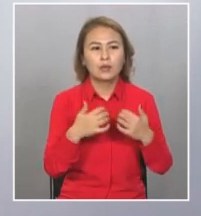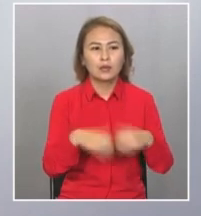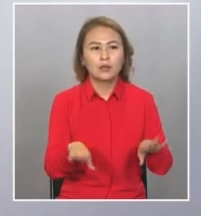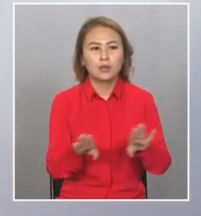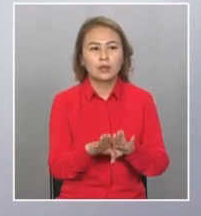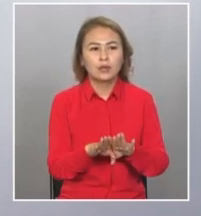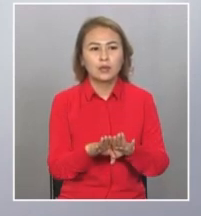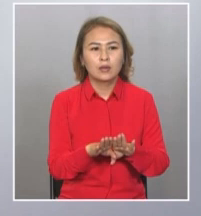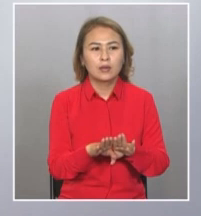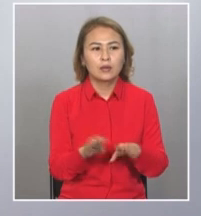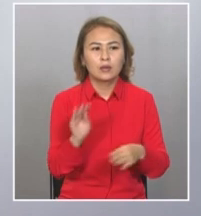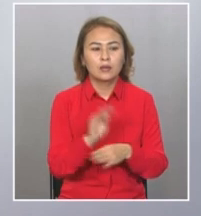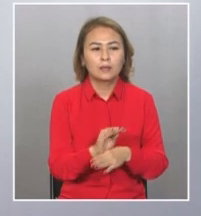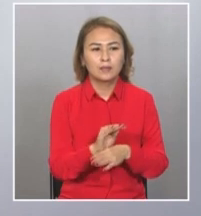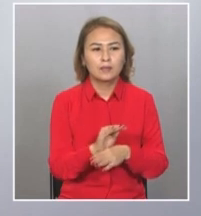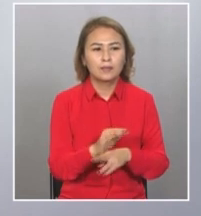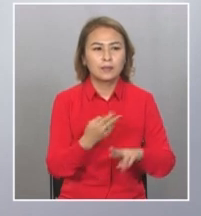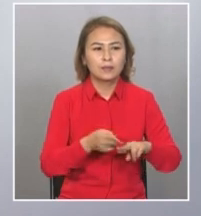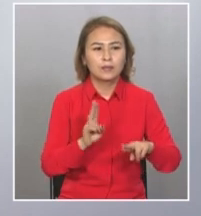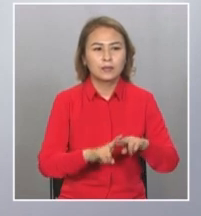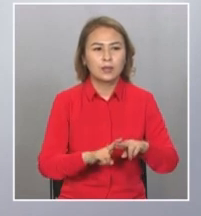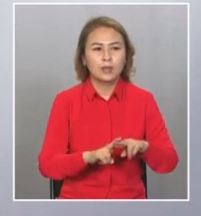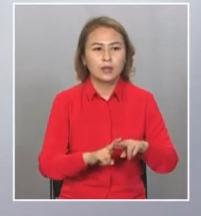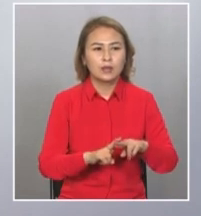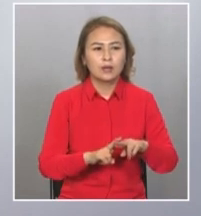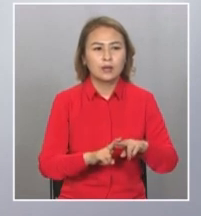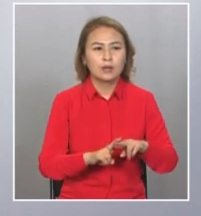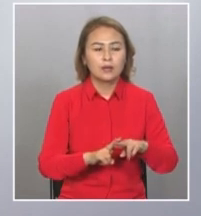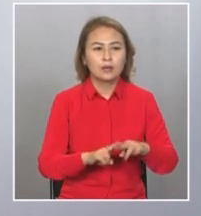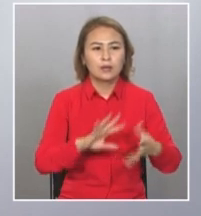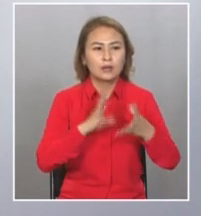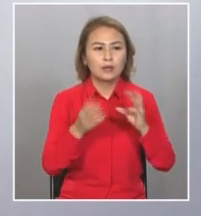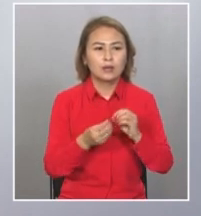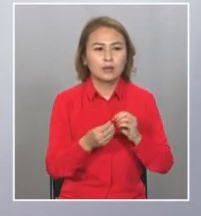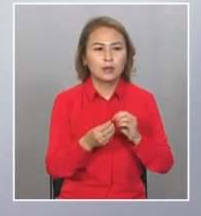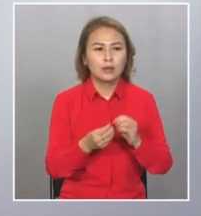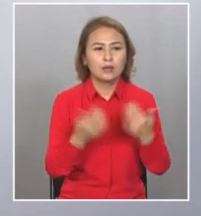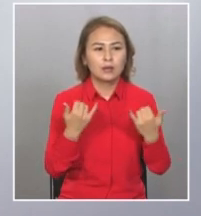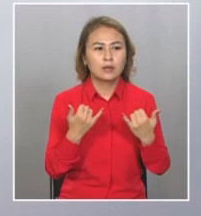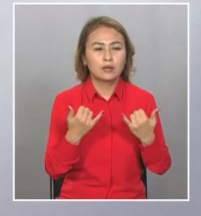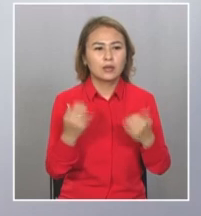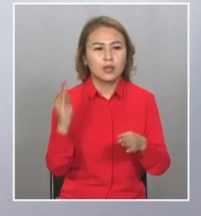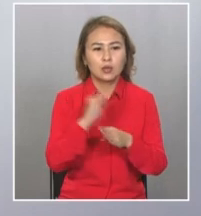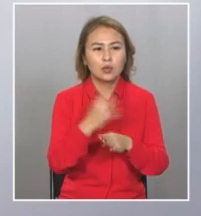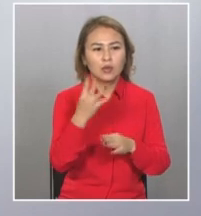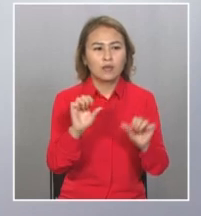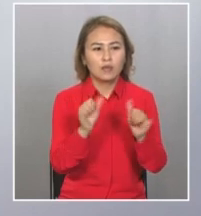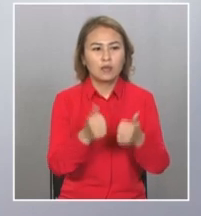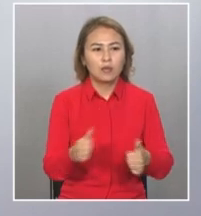Сонда тең доллар A, доллар 2 плюс B4 формуласын